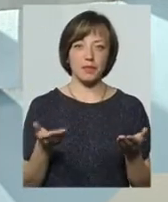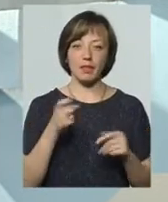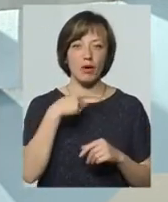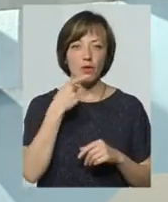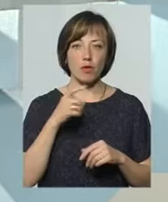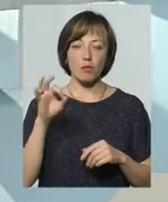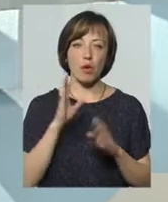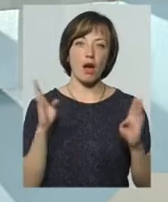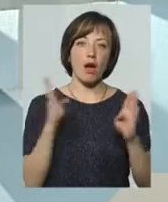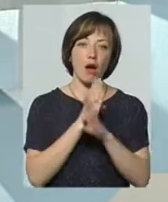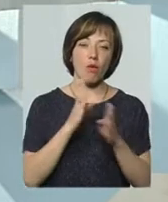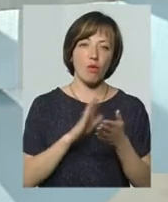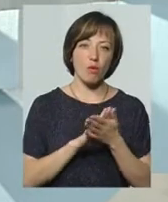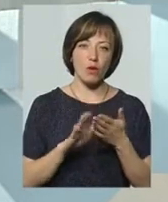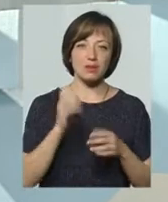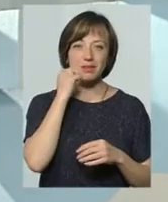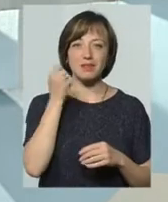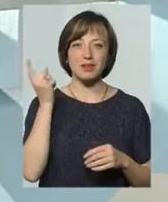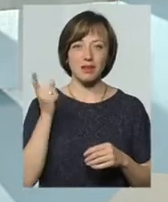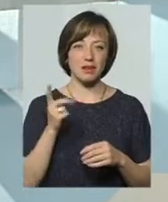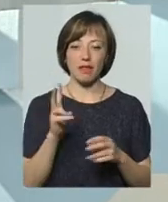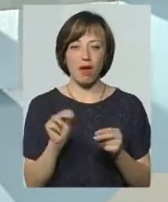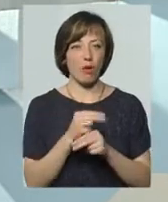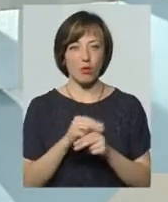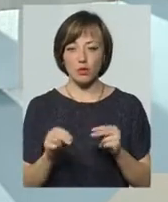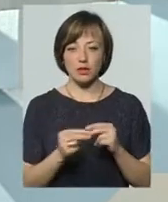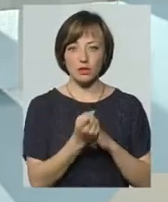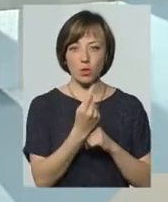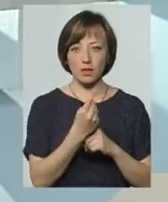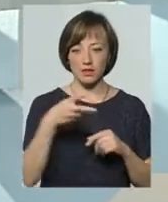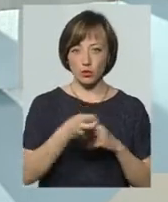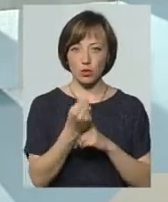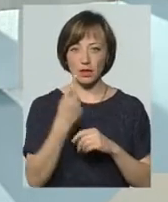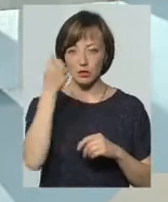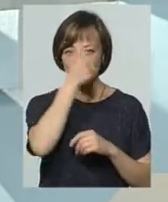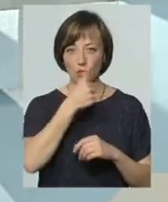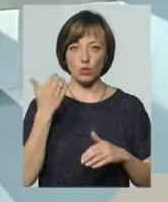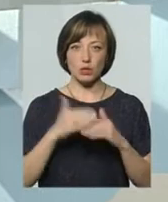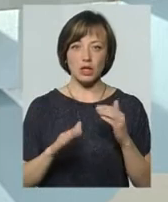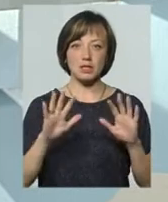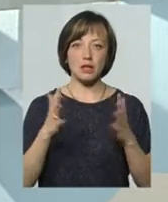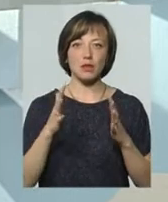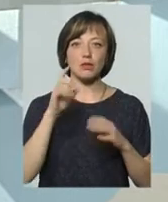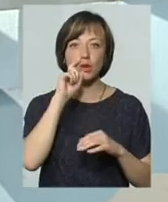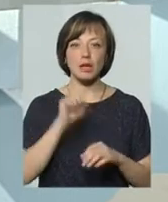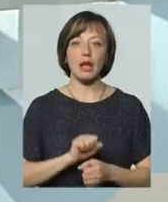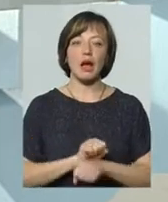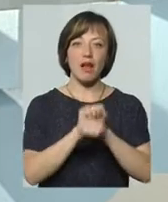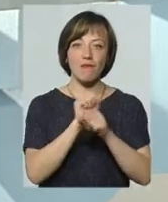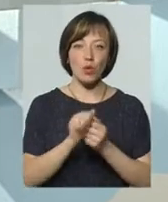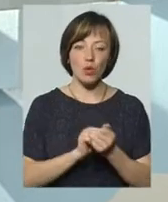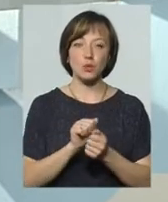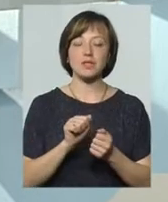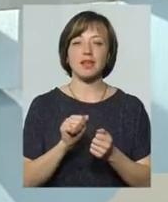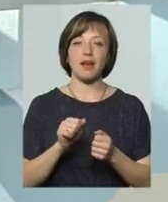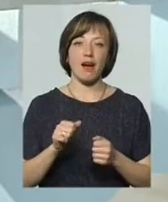говорячи про екологію, вона дуже застаріла, вона не коригується з 11-го року. Ми розуміємо, що з 11-го року вже сталася в країні революція, війна,